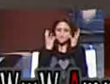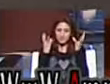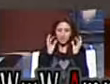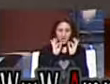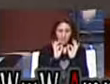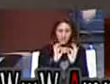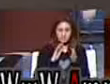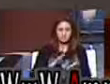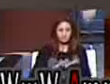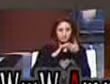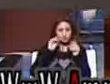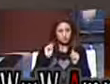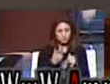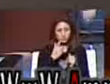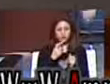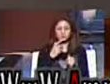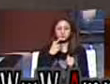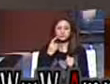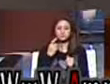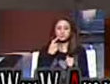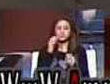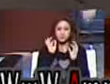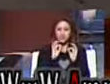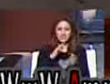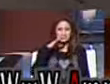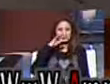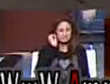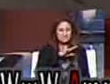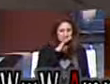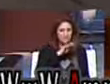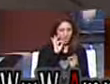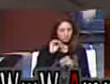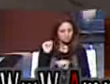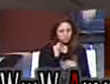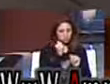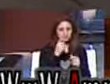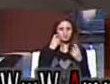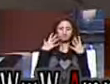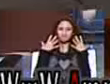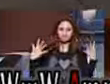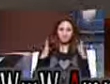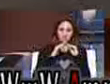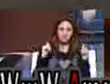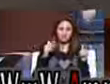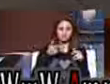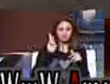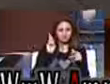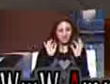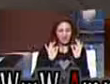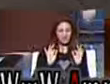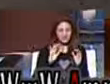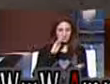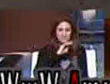سريعة ممكن نساهم فيها زي خدمة القمامة والنظافة والتجميل، حاجة أساسية.